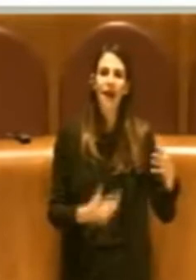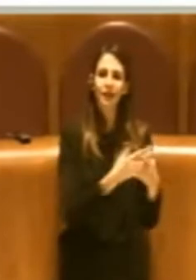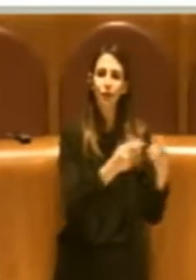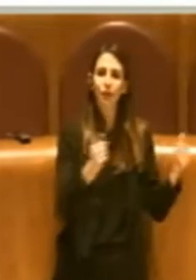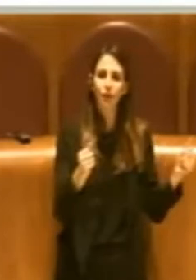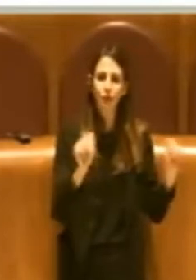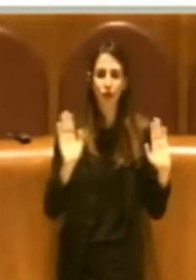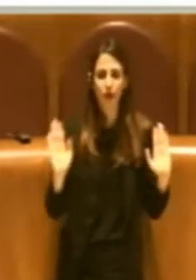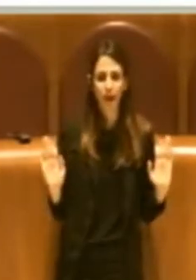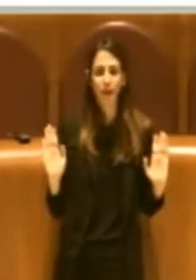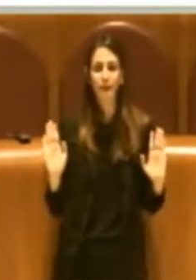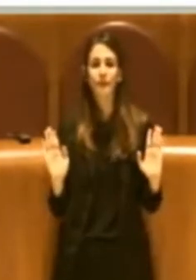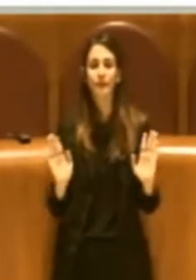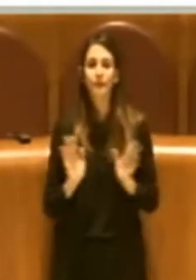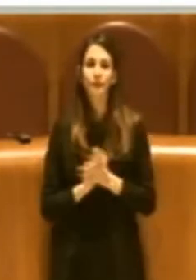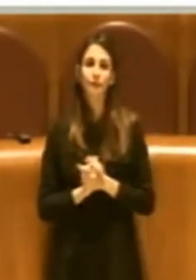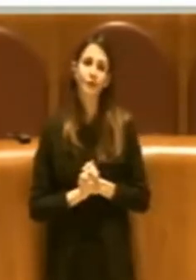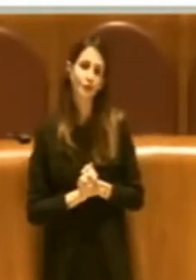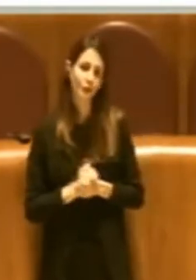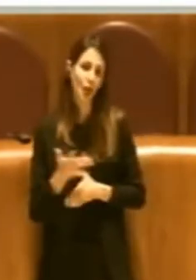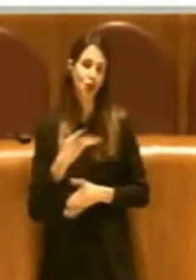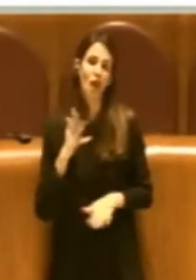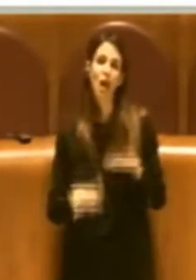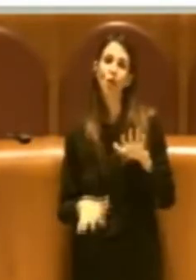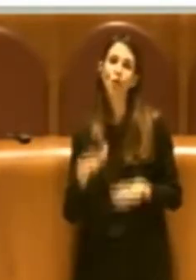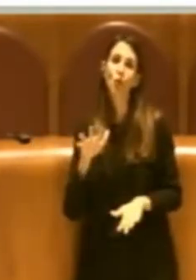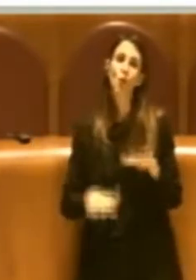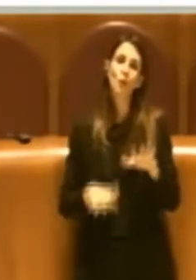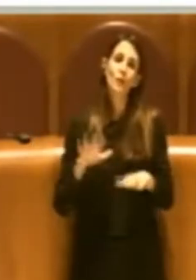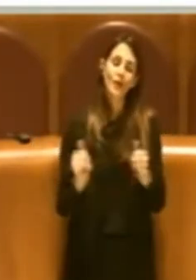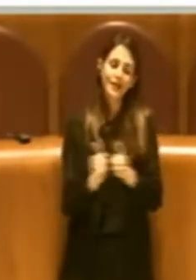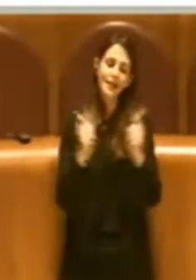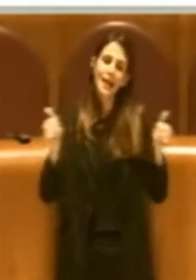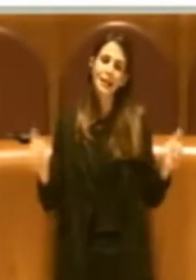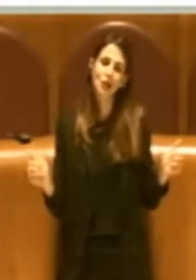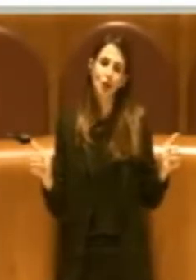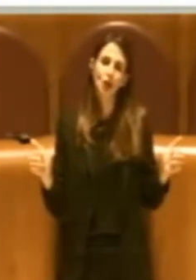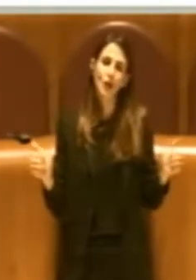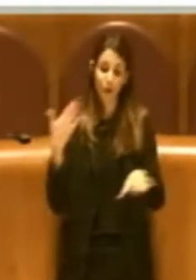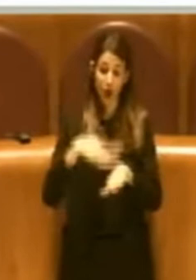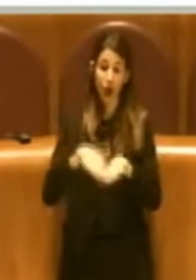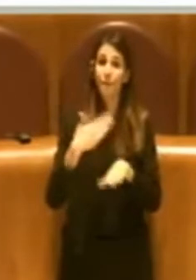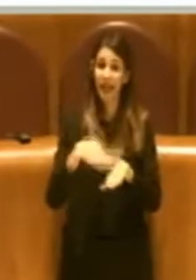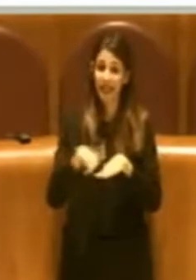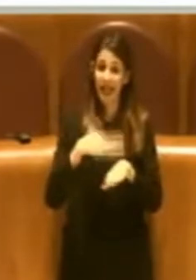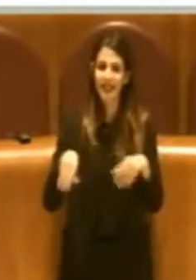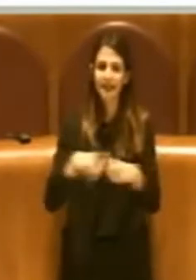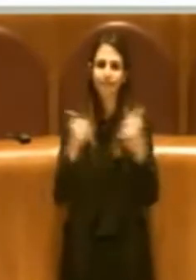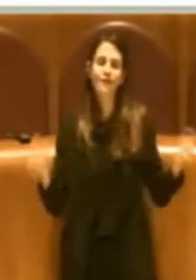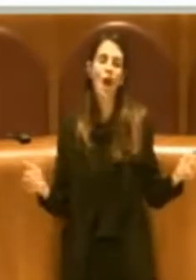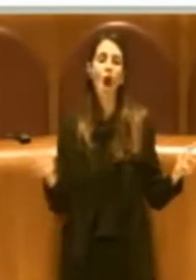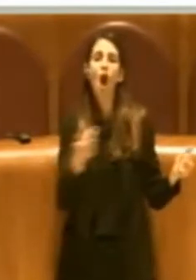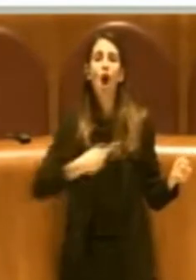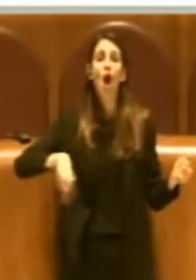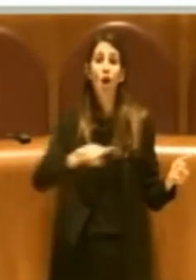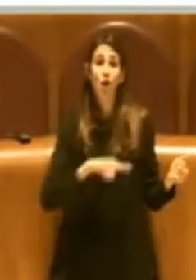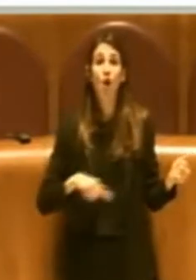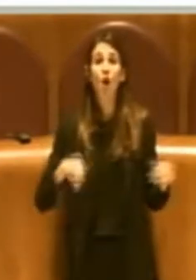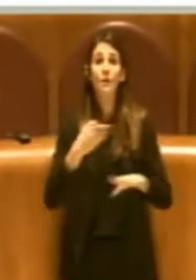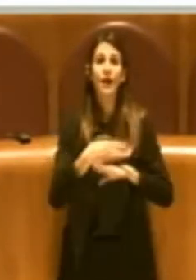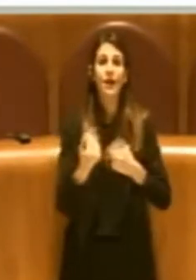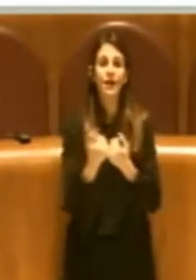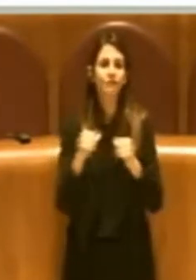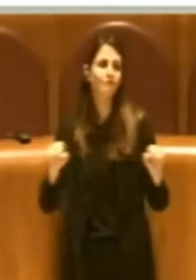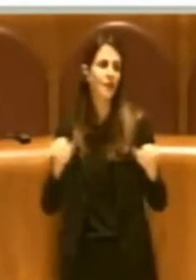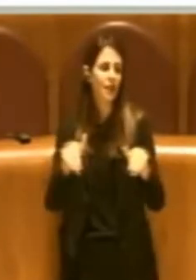per questo dubbio, questa separazione di competenze, noi abbiamo scelto di astenerci alla mozione della collega